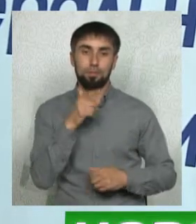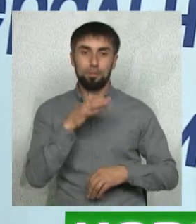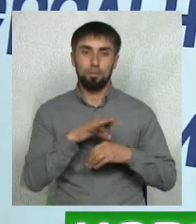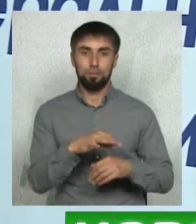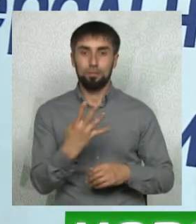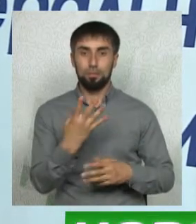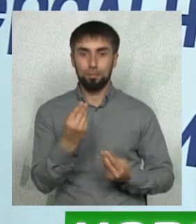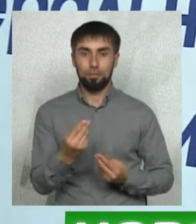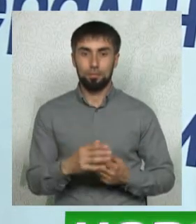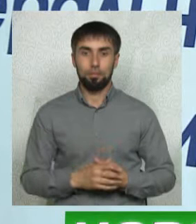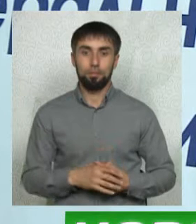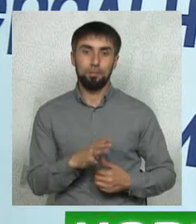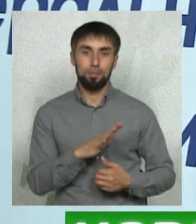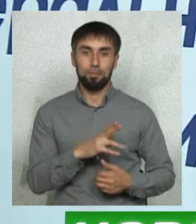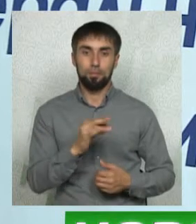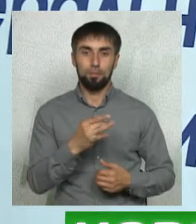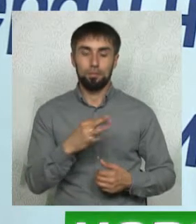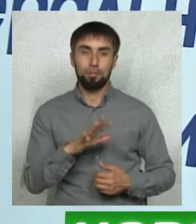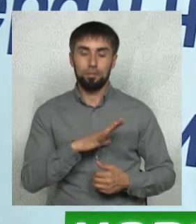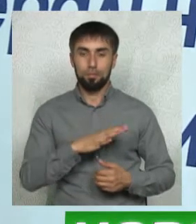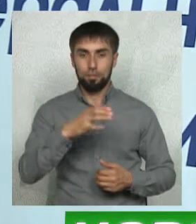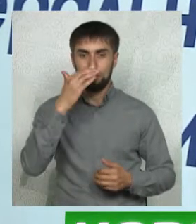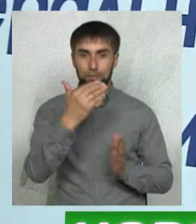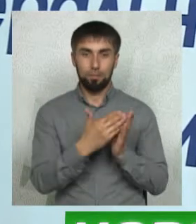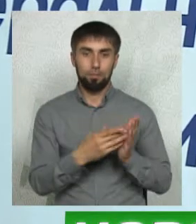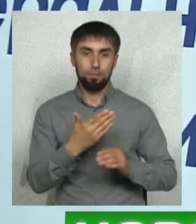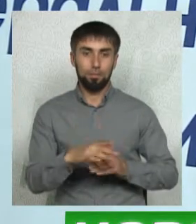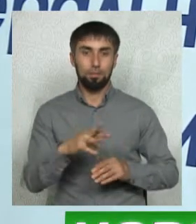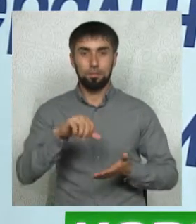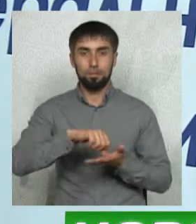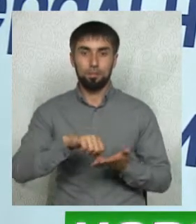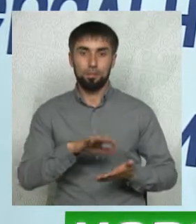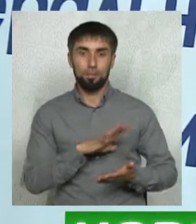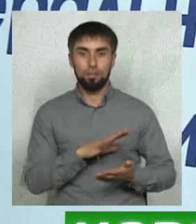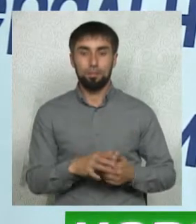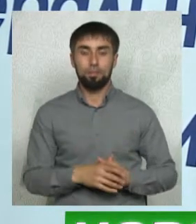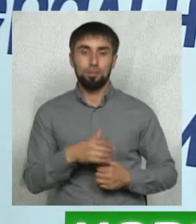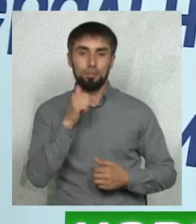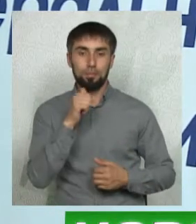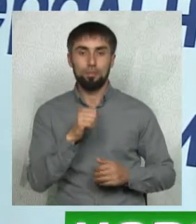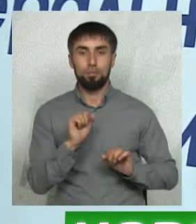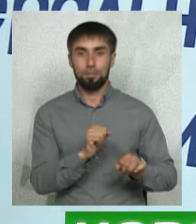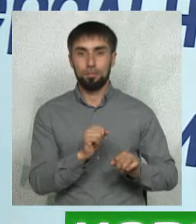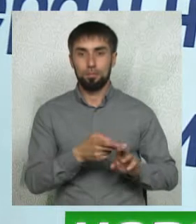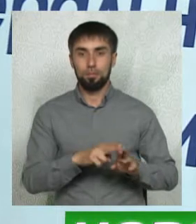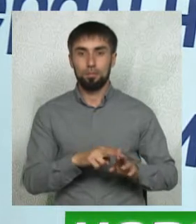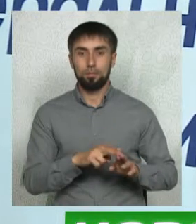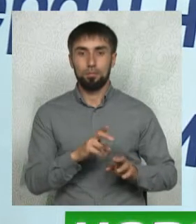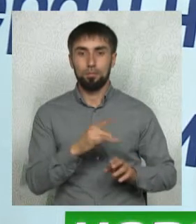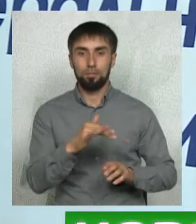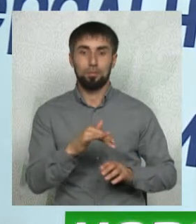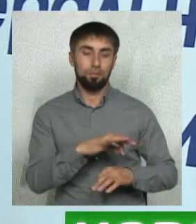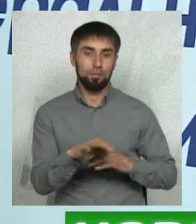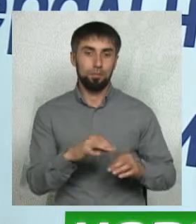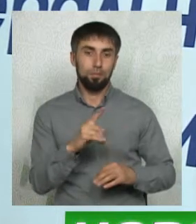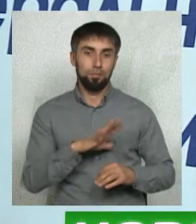дня, были консультации, была образовательная программа отдельная для участников. И были вчера вот защита публичных проектов. Что должно